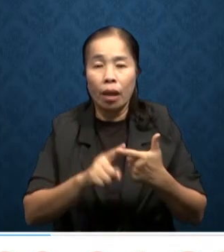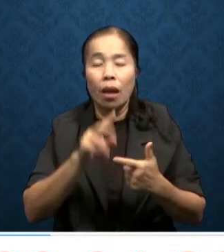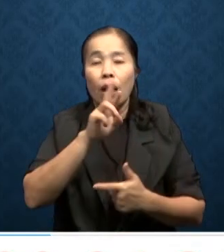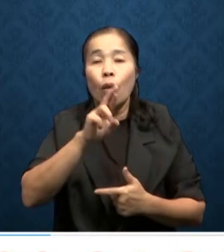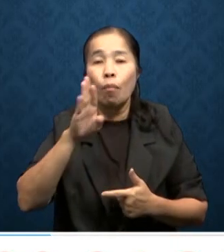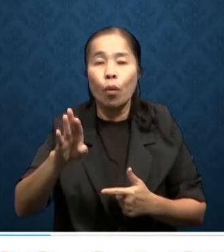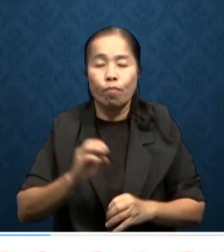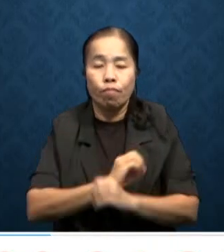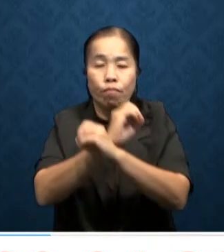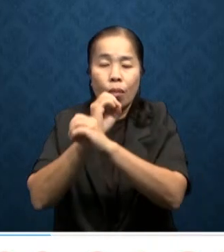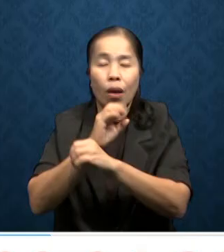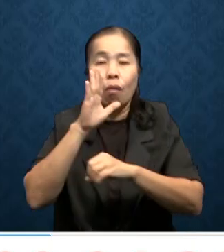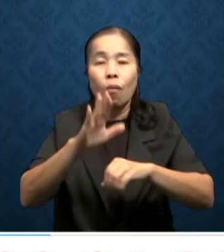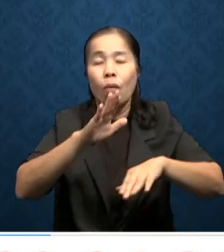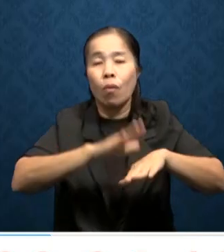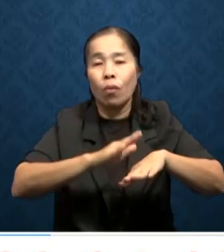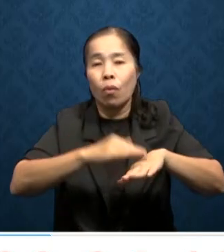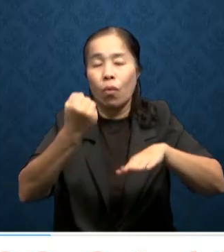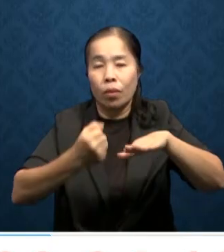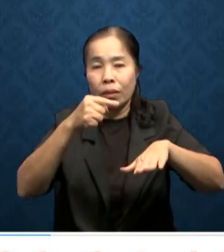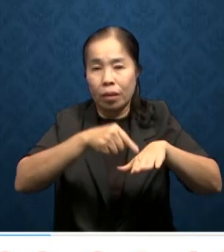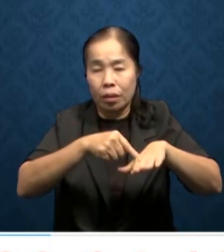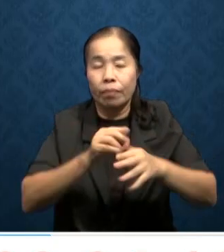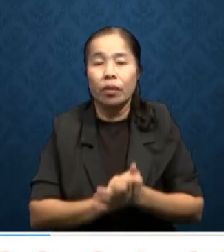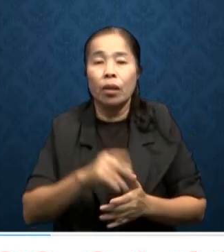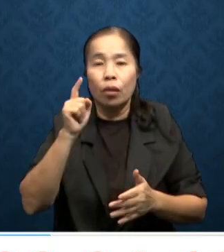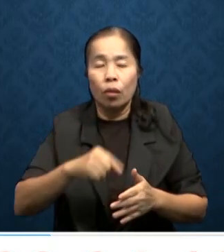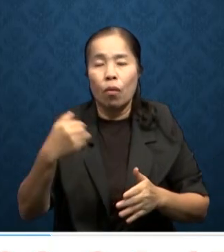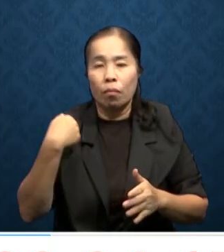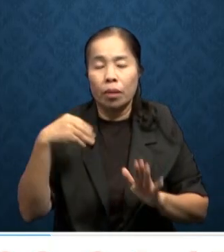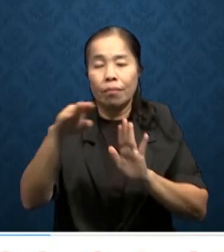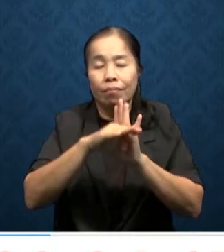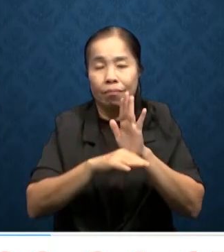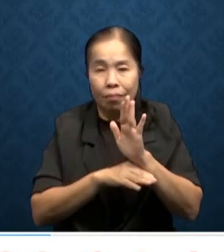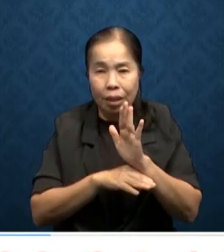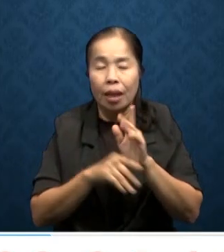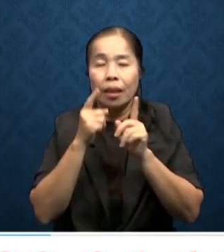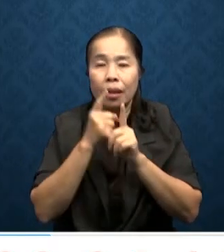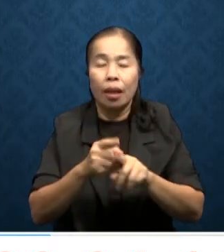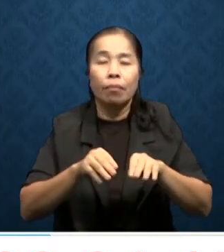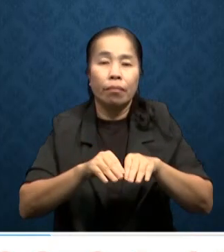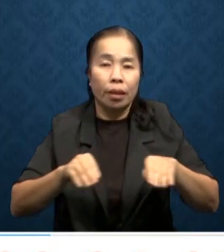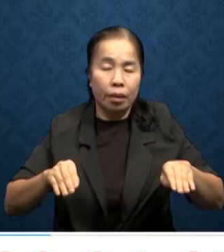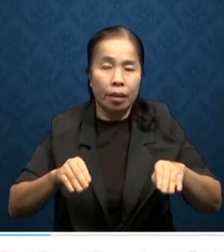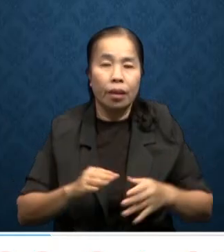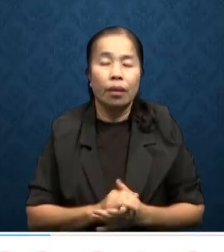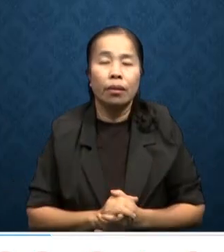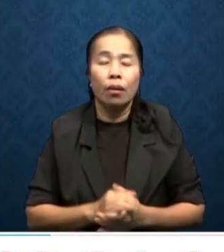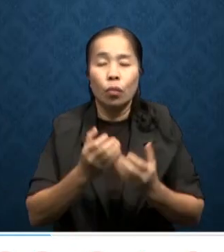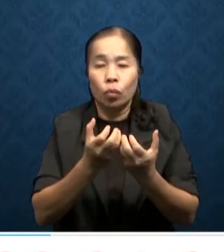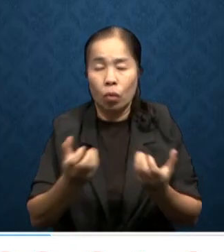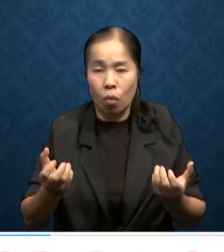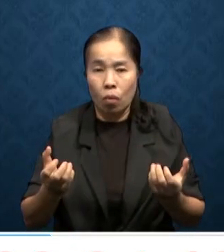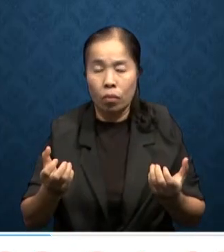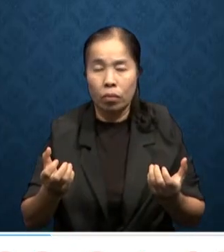ของรถนะคะตัวรถเนี่ยต้องกำหนดสภาพคุณลักษณะทั่วไปมาตรฐานความปลอดภัยอุปกรณ์